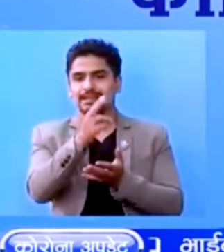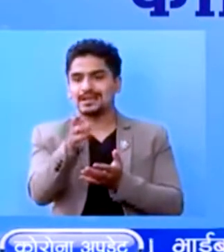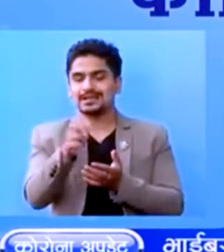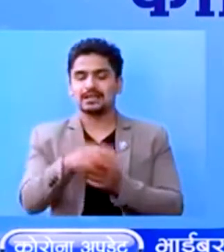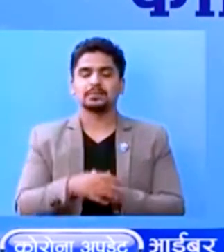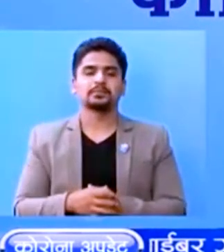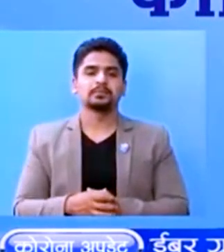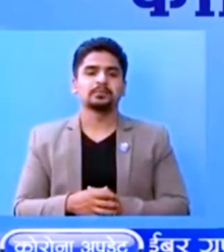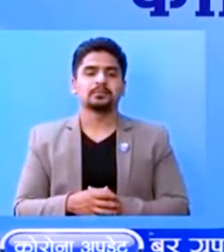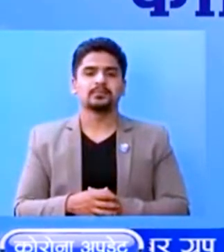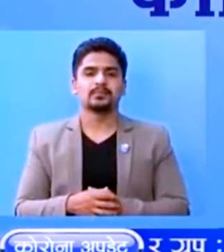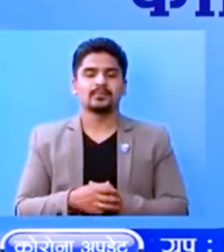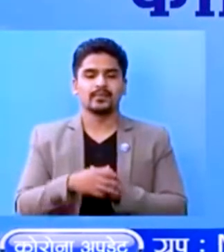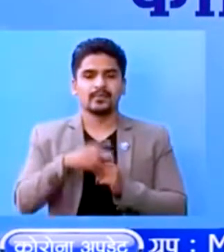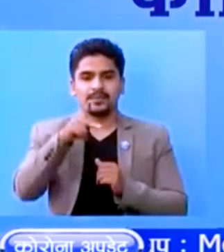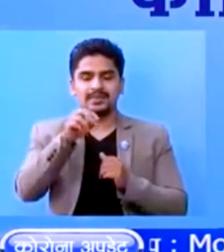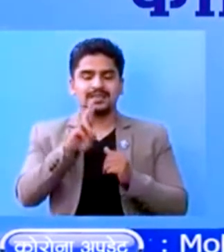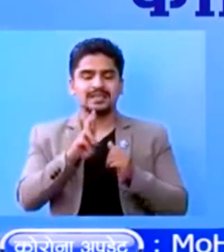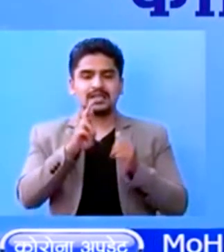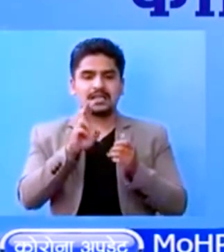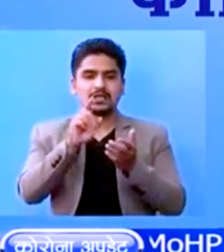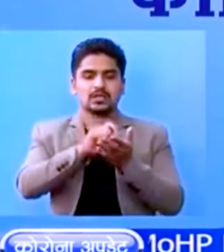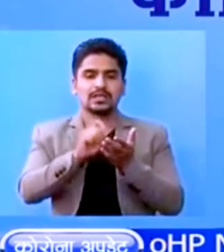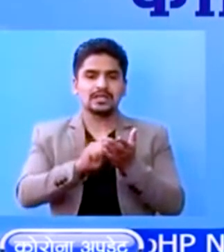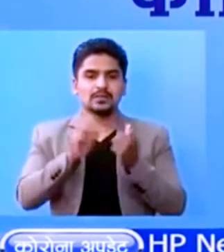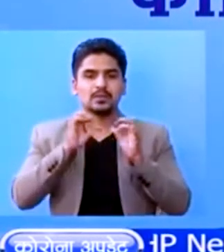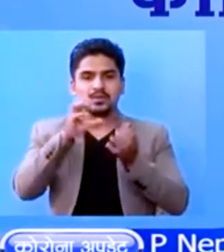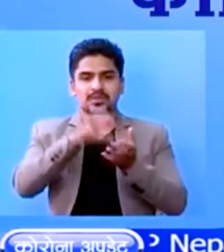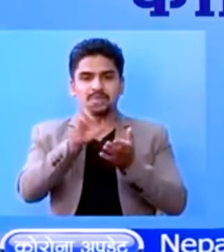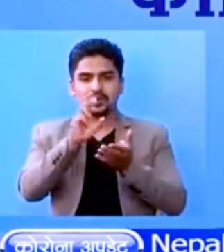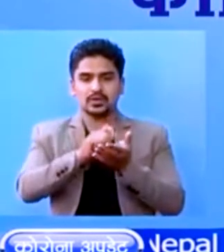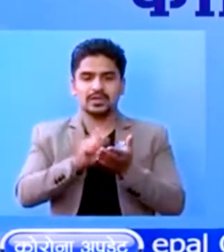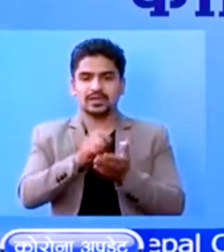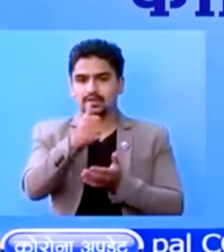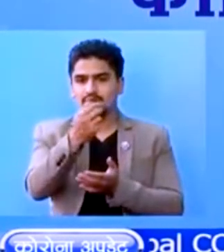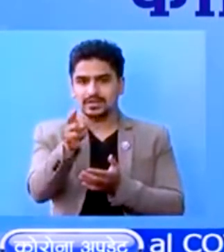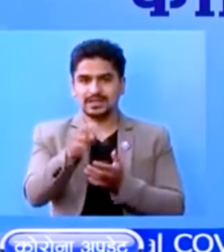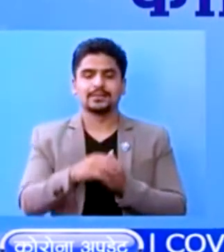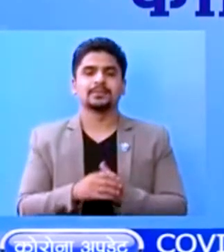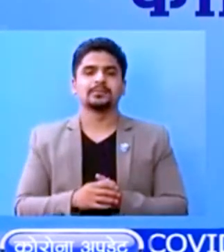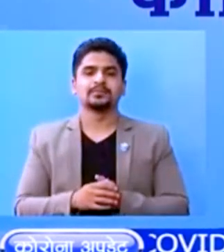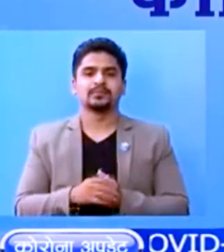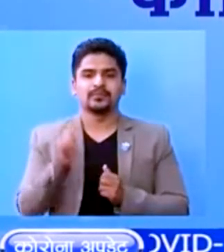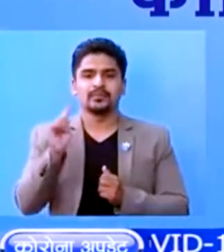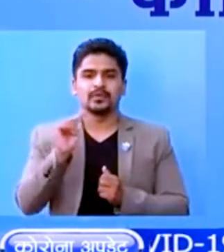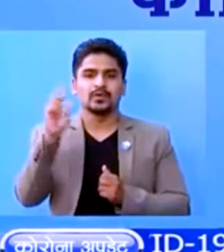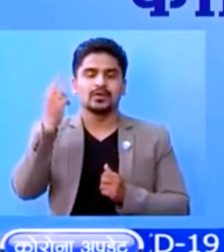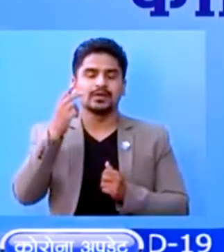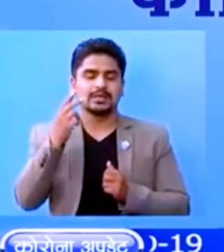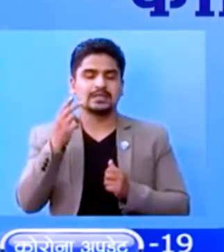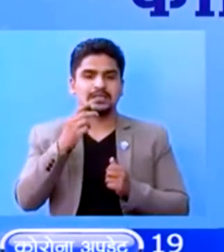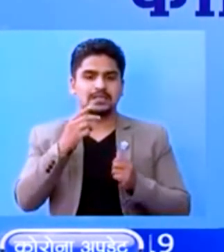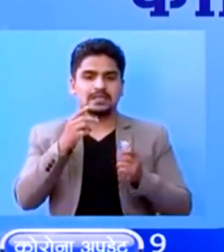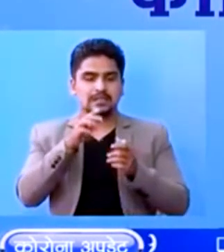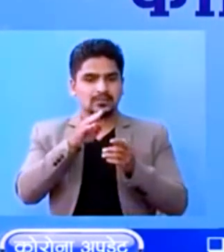हुनुहुन्छ। आरटिपिसिआर दैलेख प्रयोगशालामा दैलेखका छजना, कर्णाली स्वास्थ्य विज्ञान